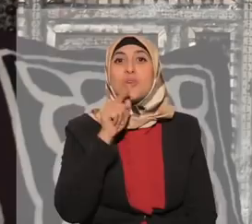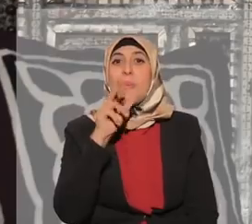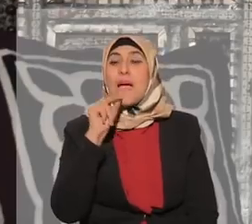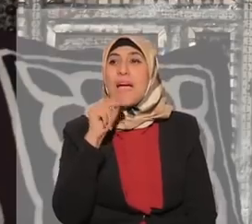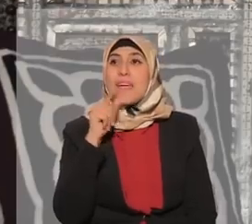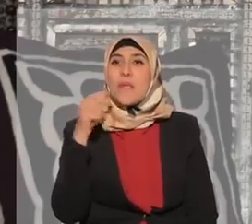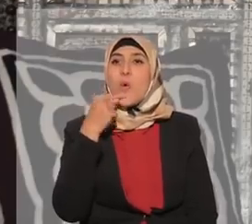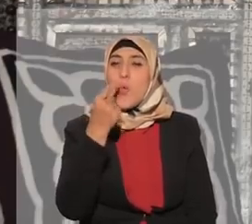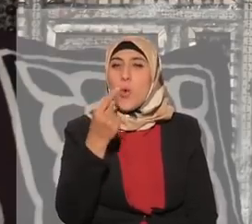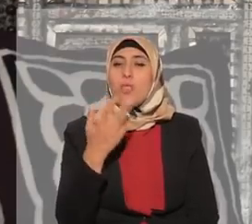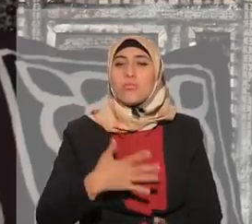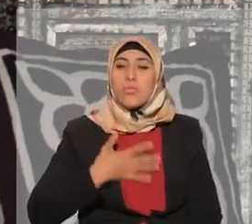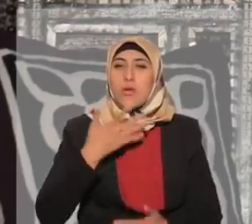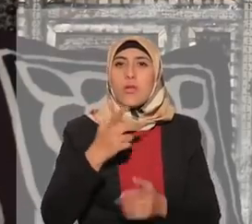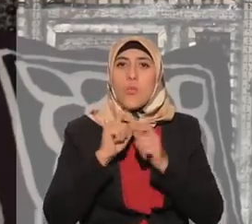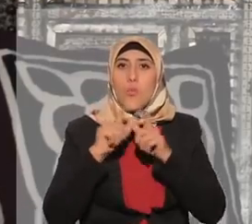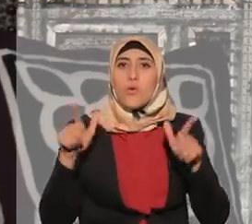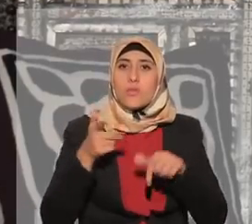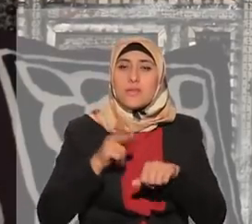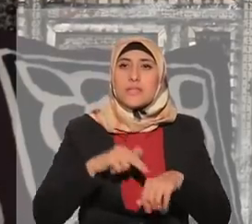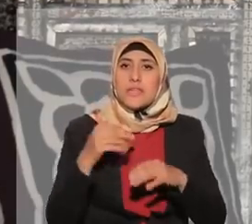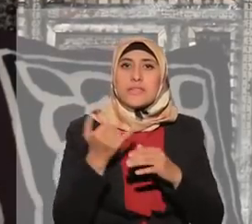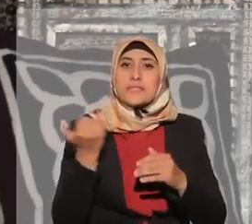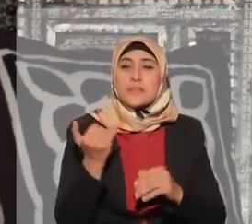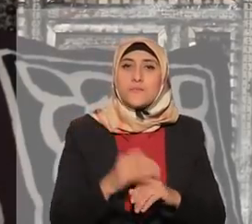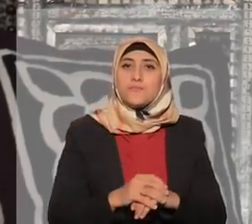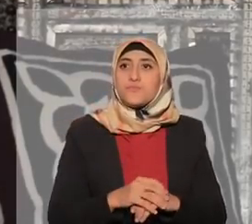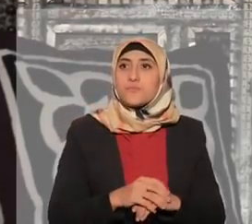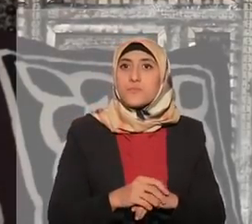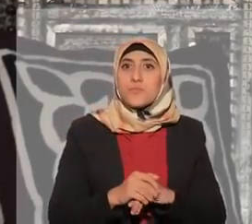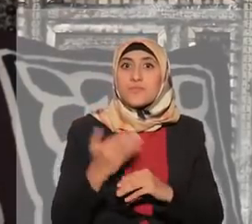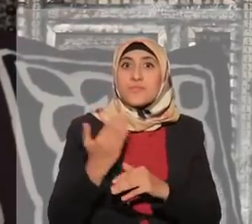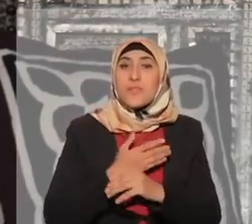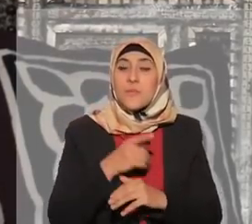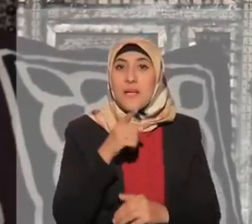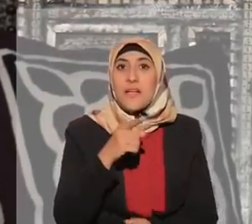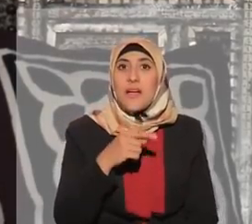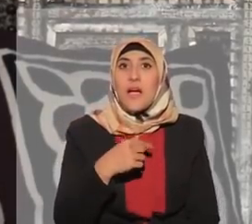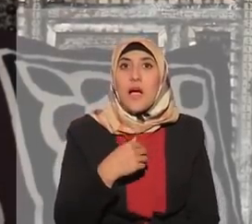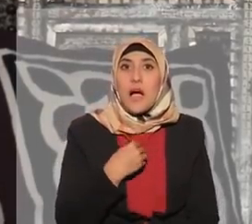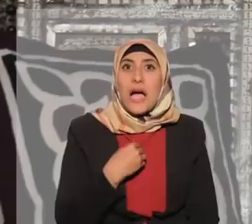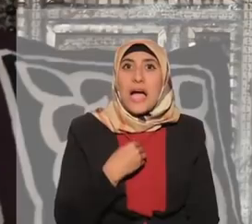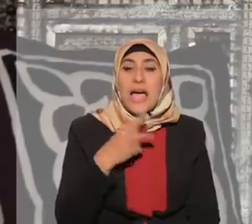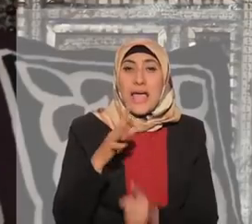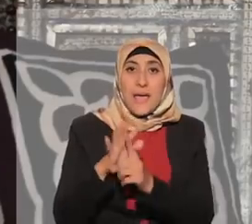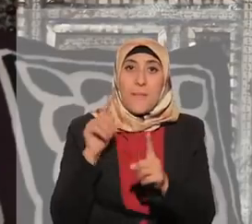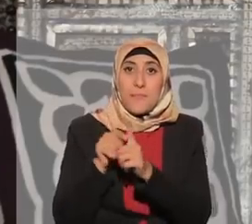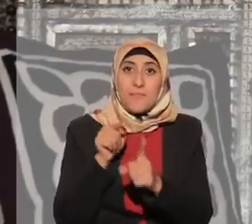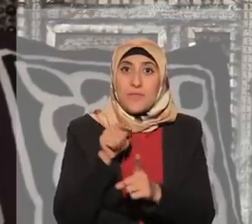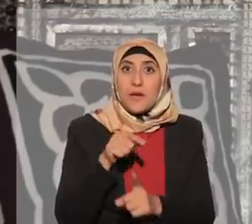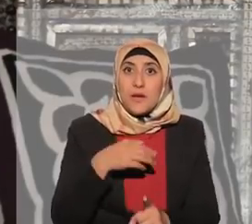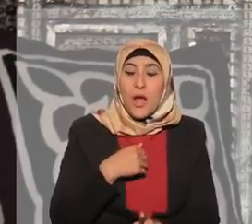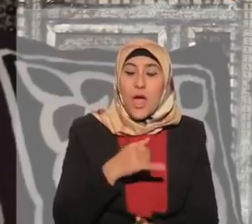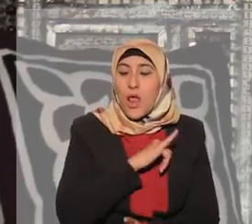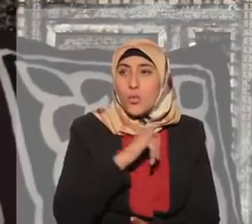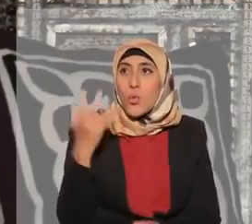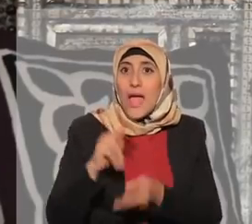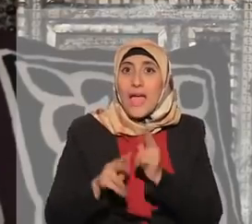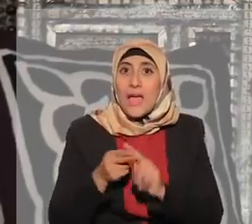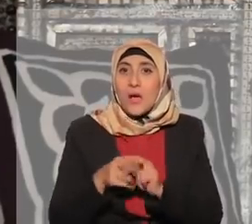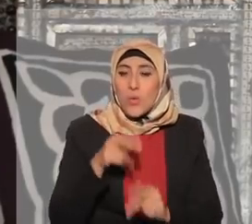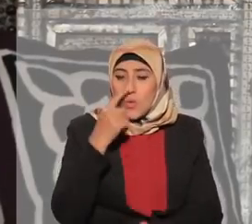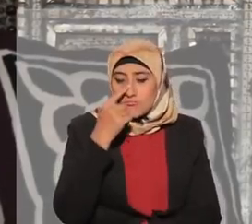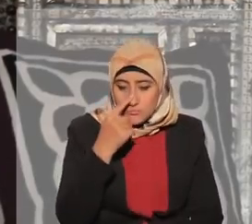بطريقة أسهل نفهمها بها؟ لأن سيدنا الجنيد كان مستغرقا في لمعة رضا في حاله، لم يرق له